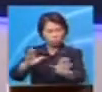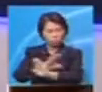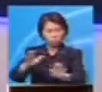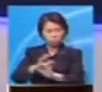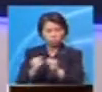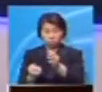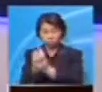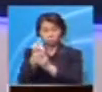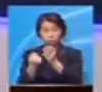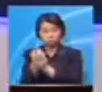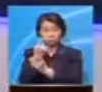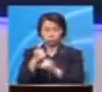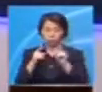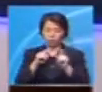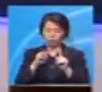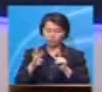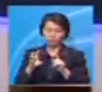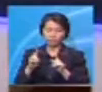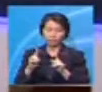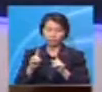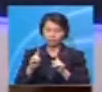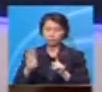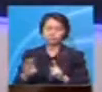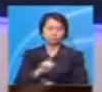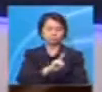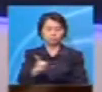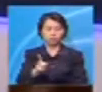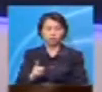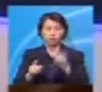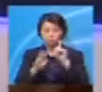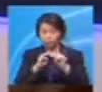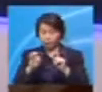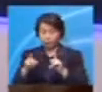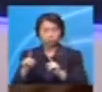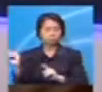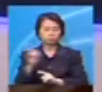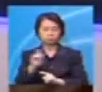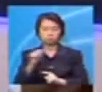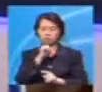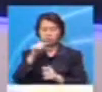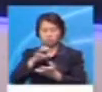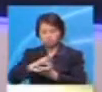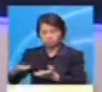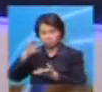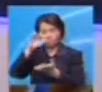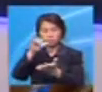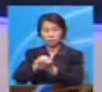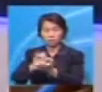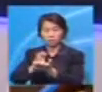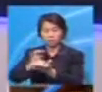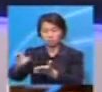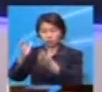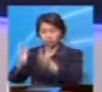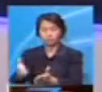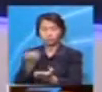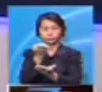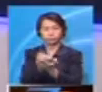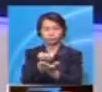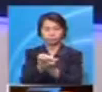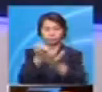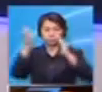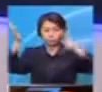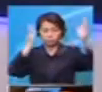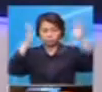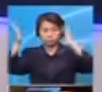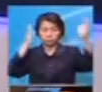membangkitkan isu 1mdb tambahnya isu 1mdb tidak sesekali menjejas keyakinan pelabur terhadap ekonomi